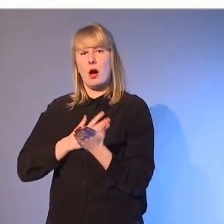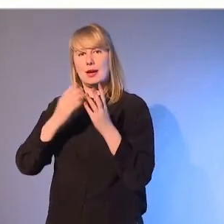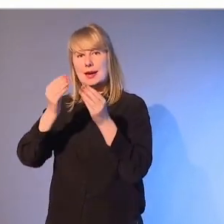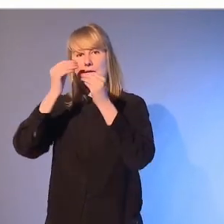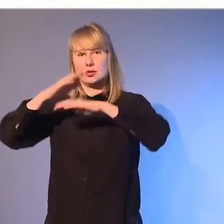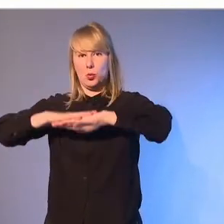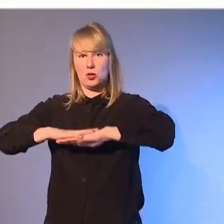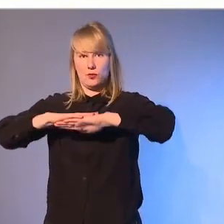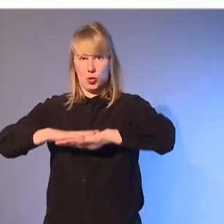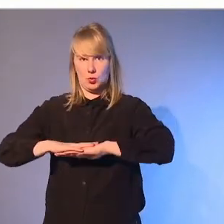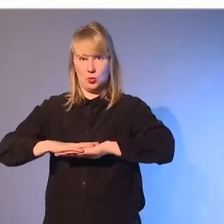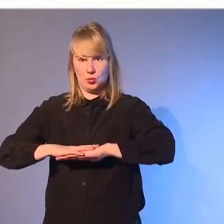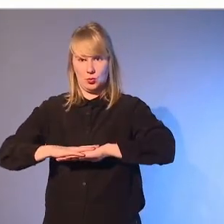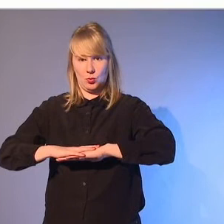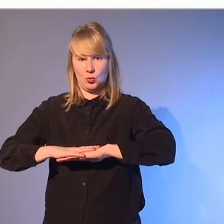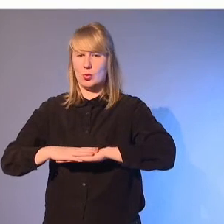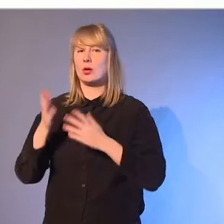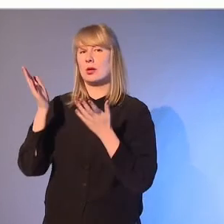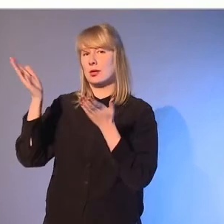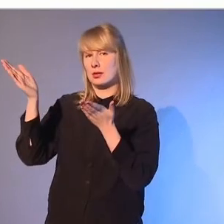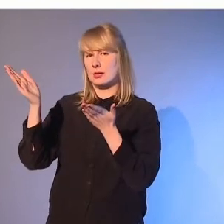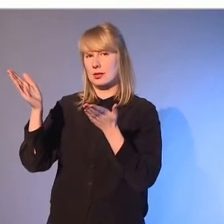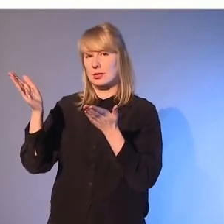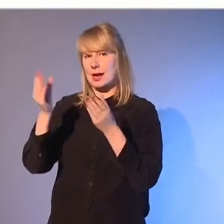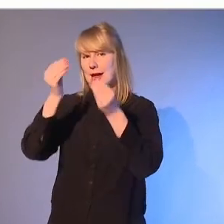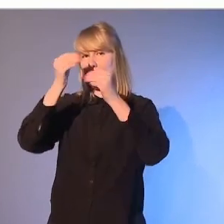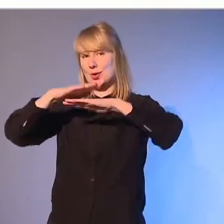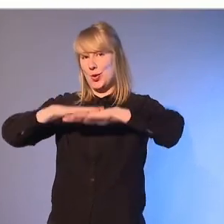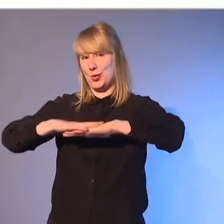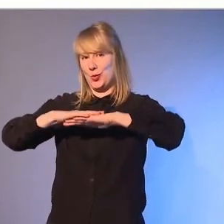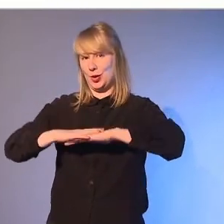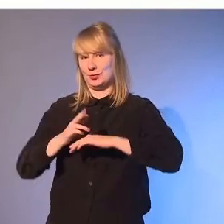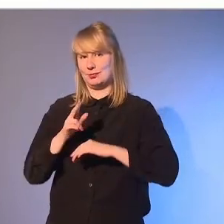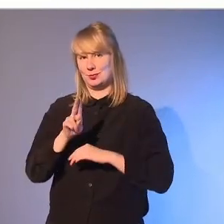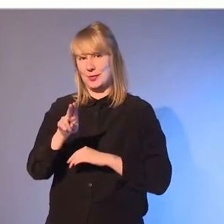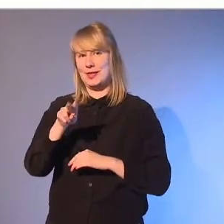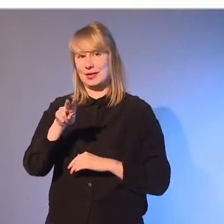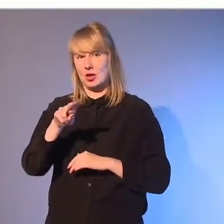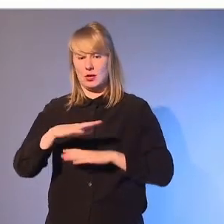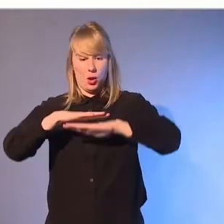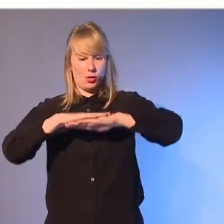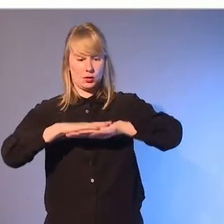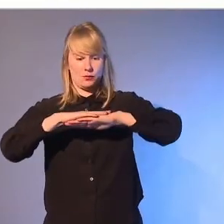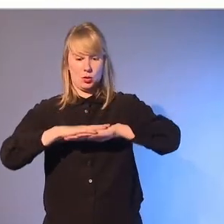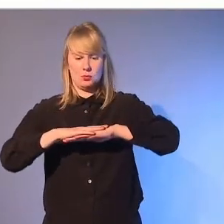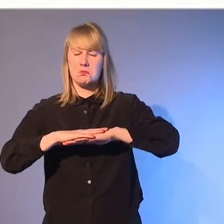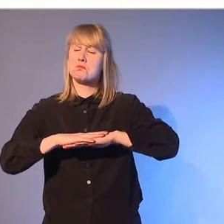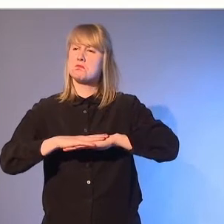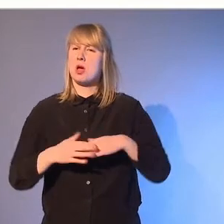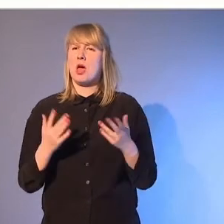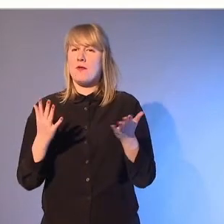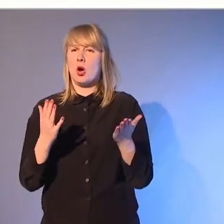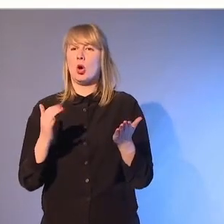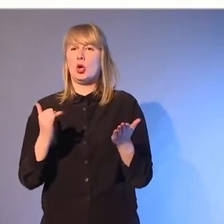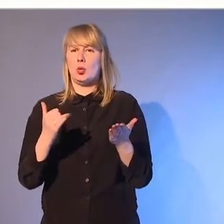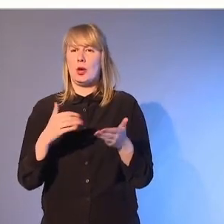læringsplattformer som ser sånn ut. Og for meg er det jo sånn at en plattform, det tenker jeg, det er det som står igjen